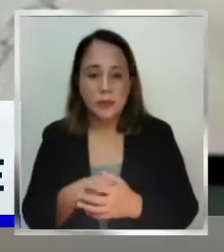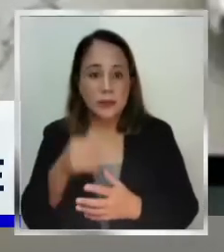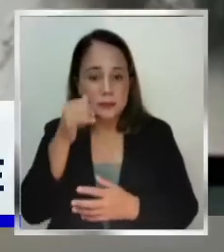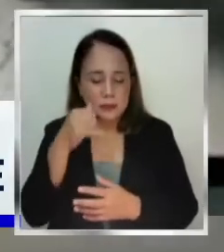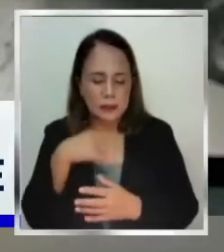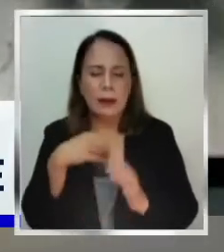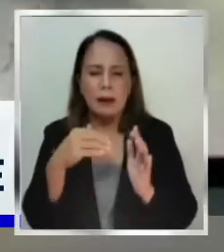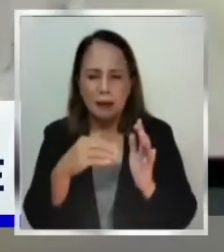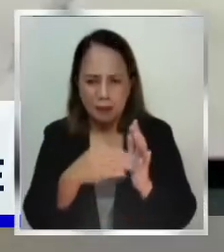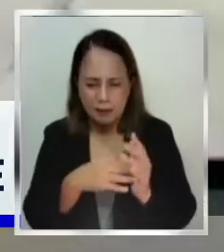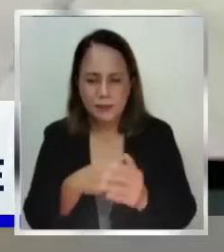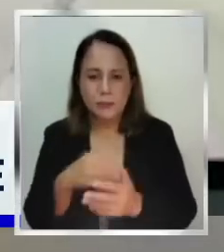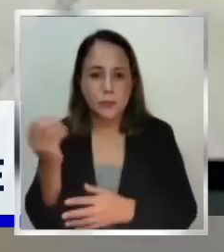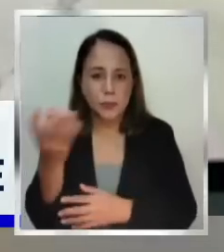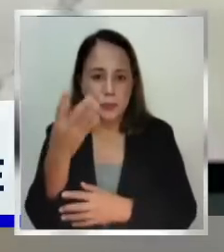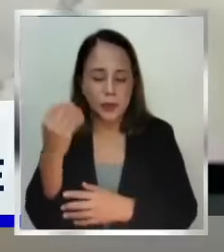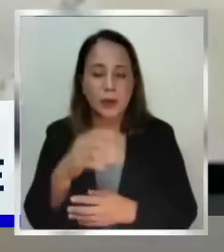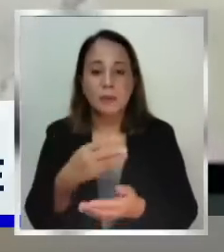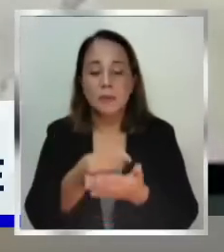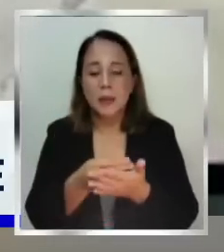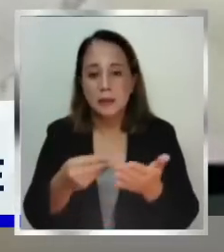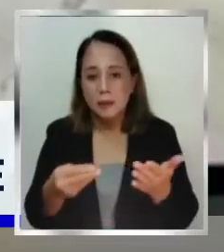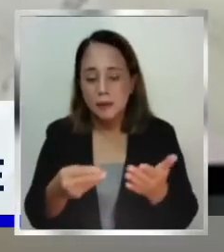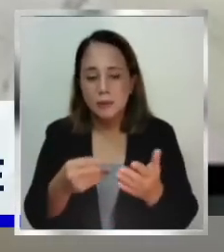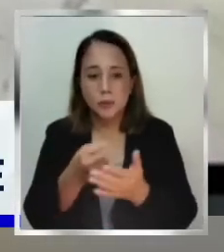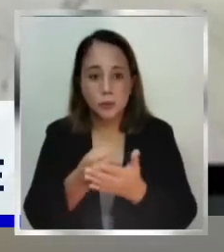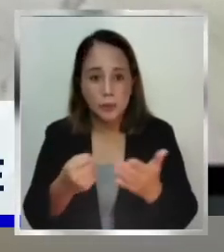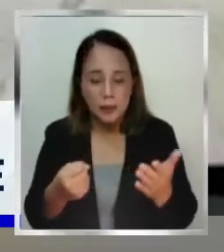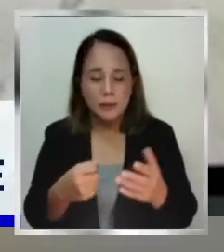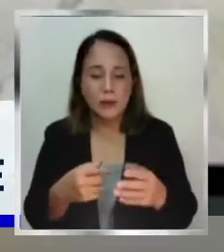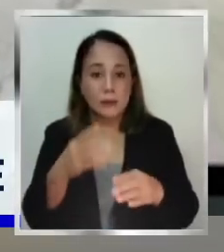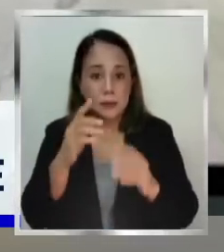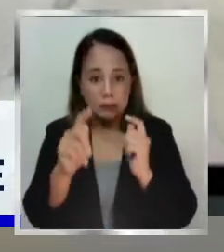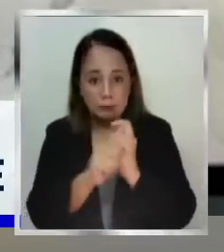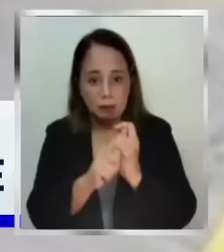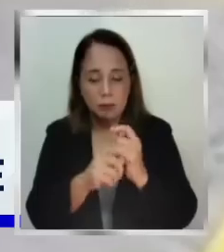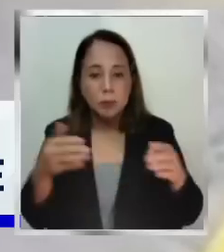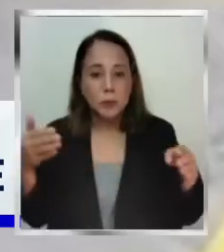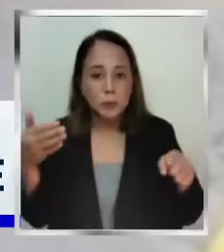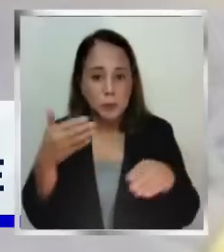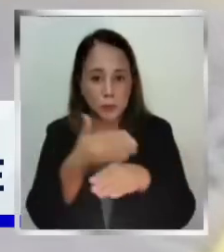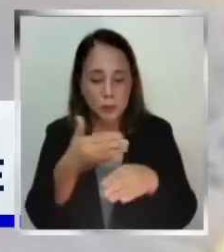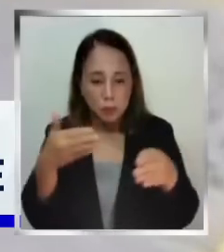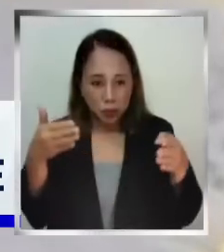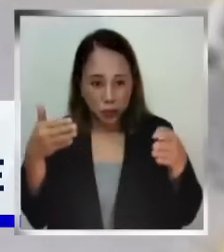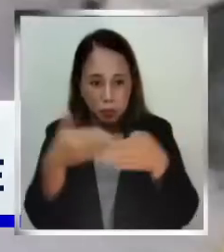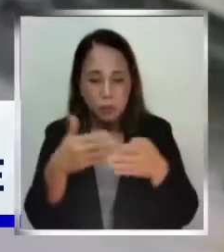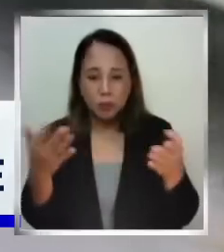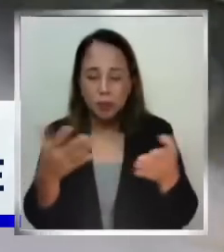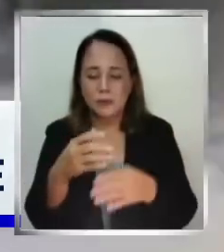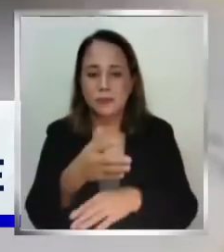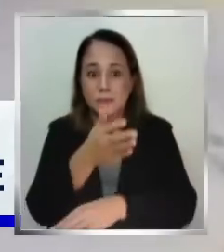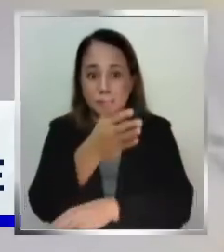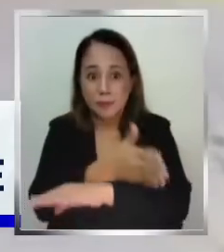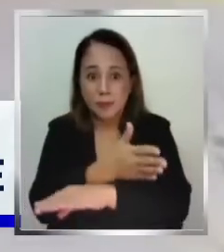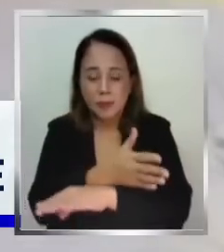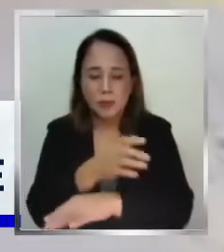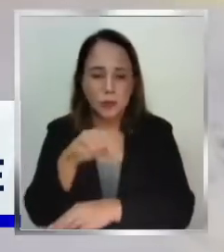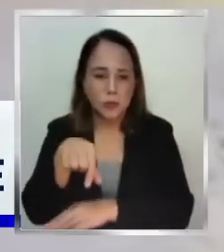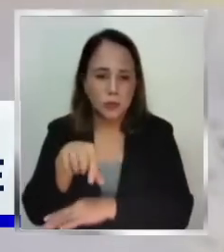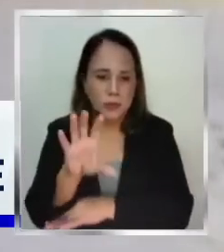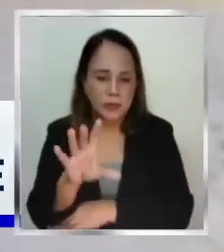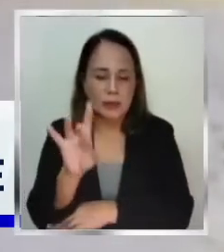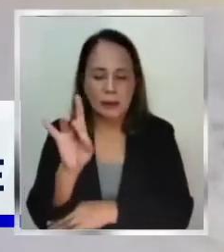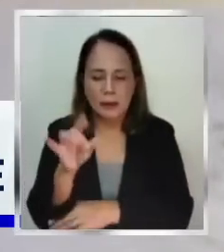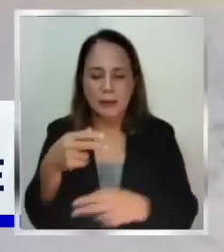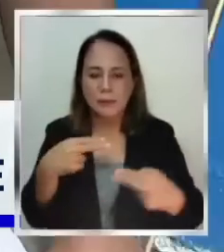na may kargang medical supplies at truck ang nagbanggaan sa isang intersection sa Quezon City. 8 ang nasugatan, kabilang ang 3 sakay ng